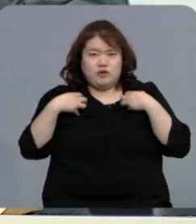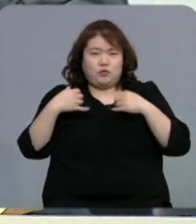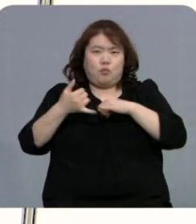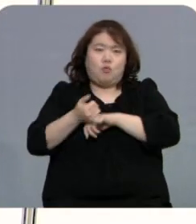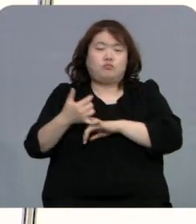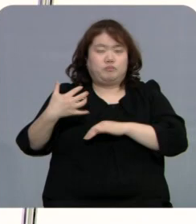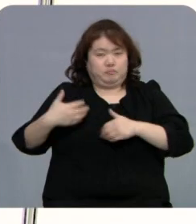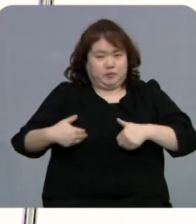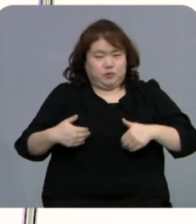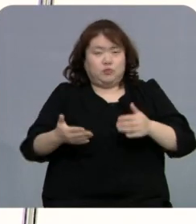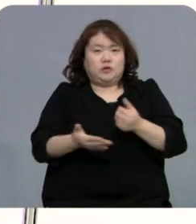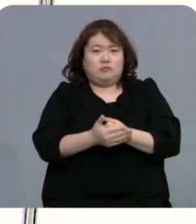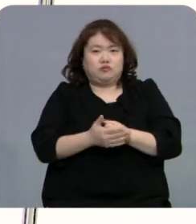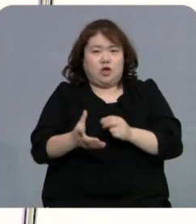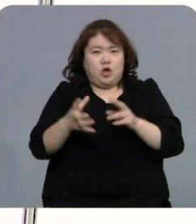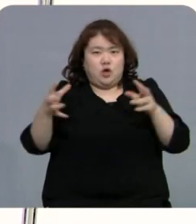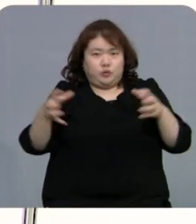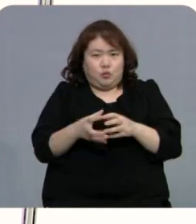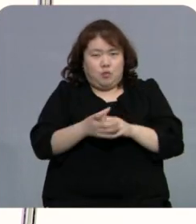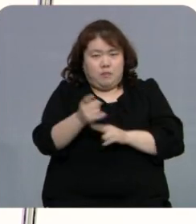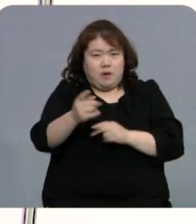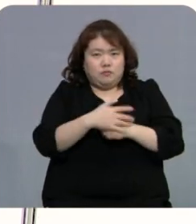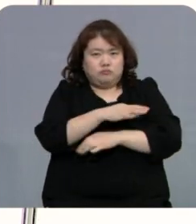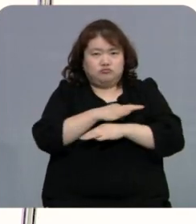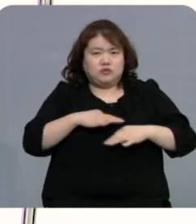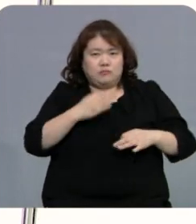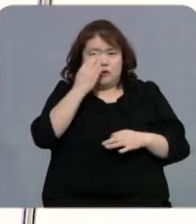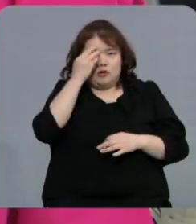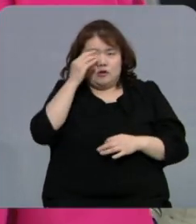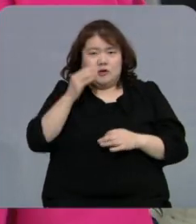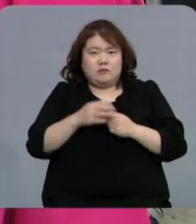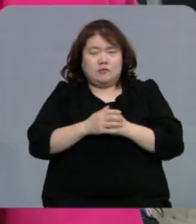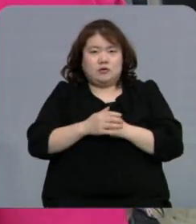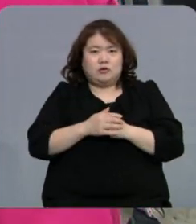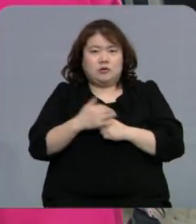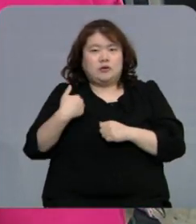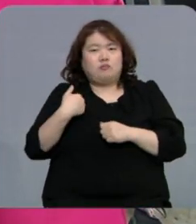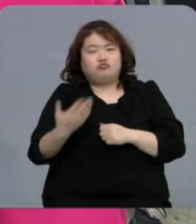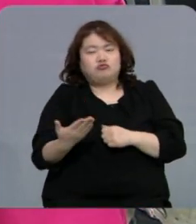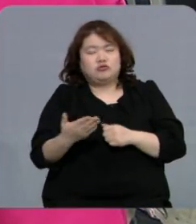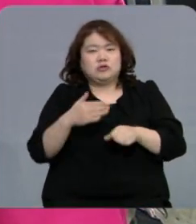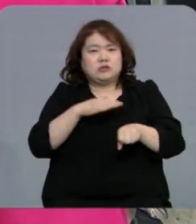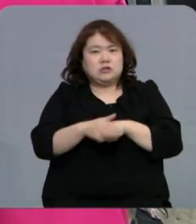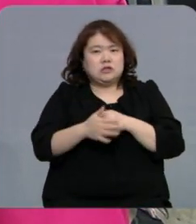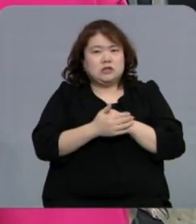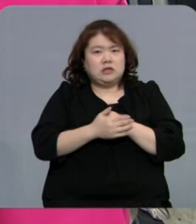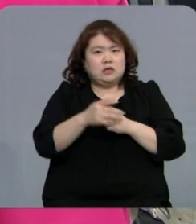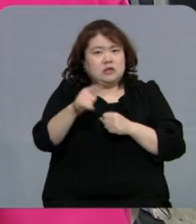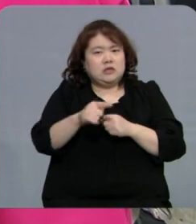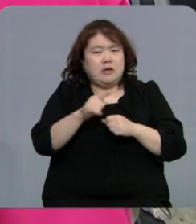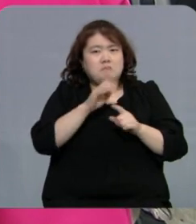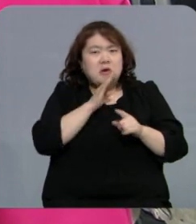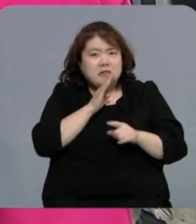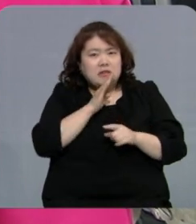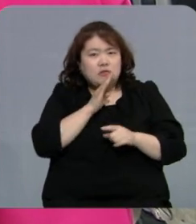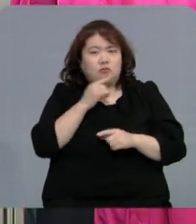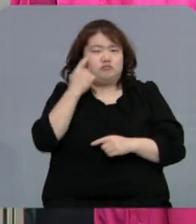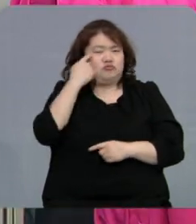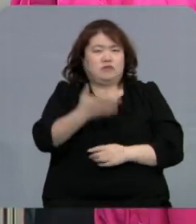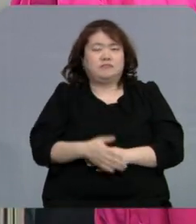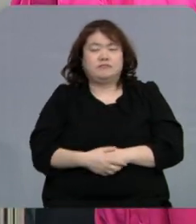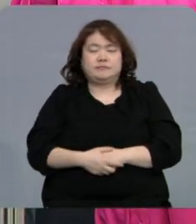과제라며 통합을 내세우며 부정부패를 눈감아주는 것이 민주당이 말하는 통합의 정치냐고